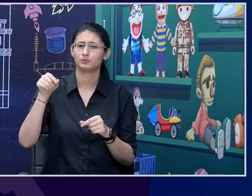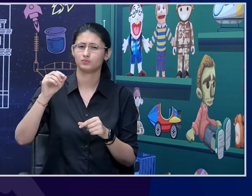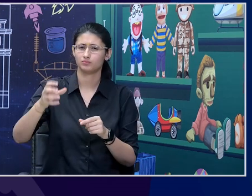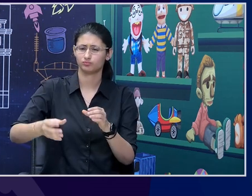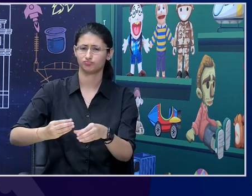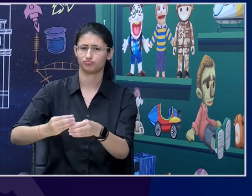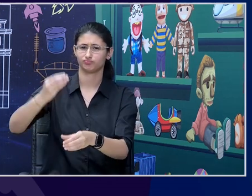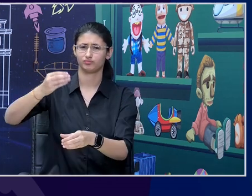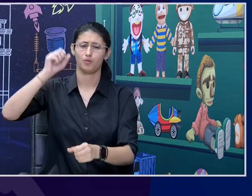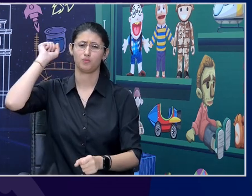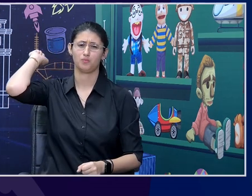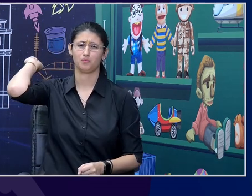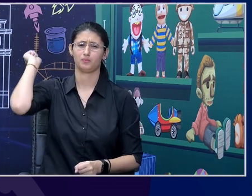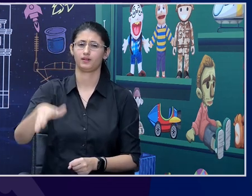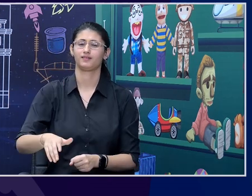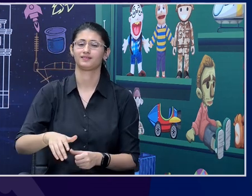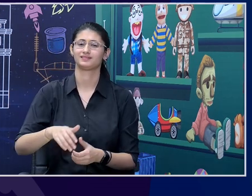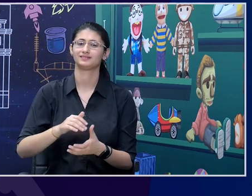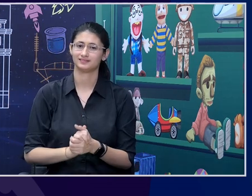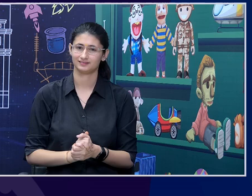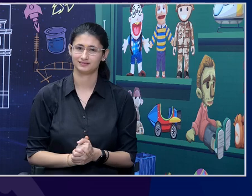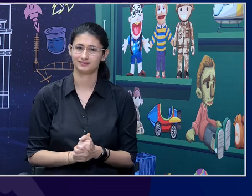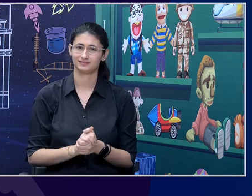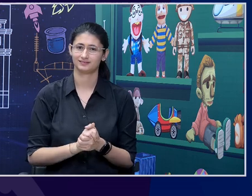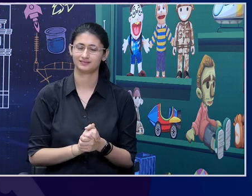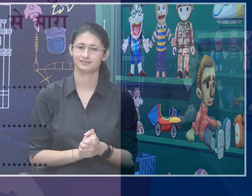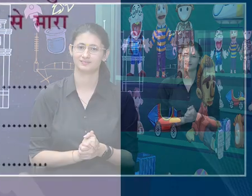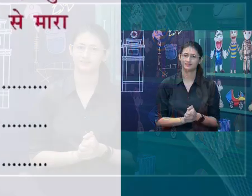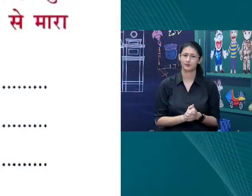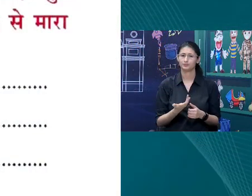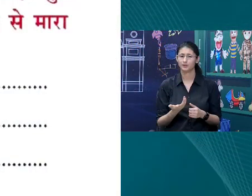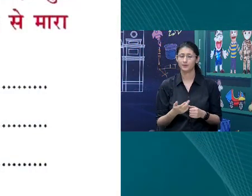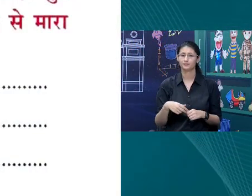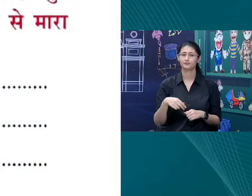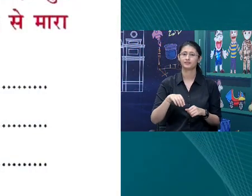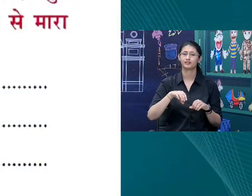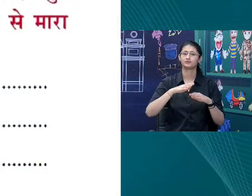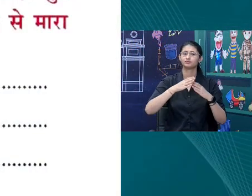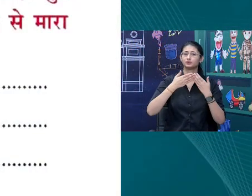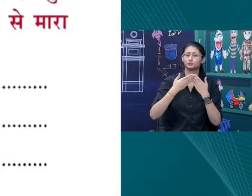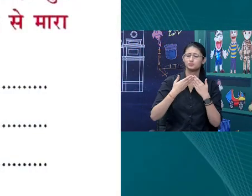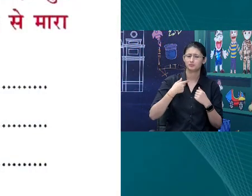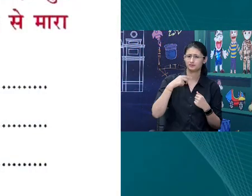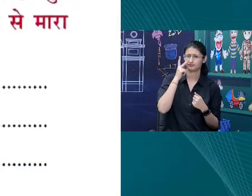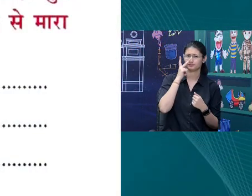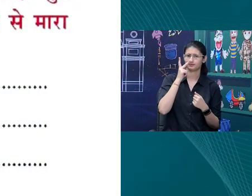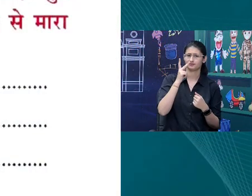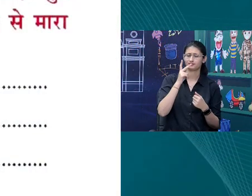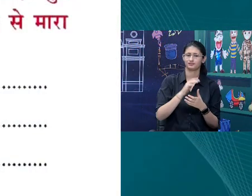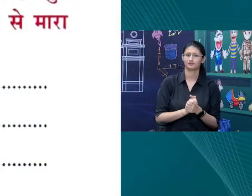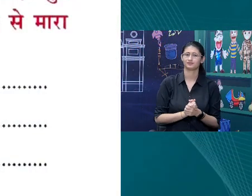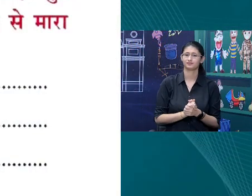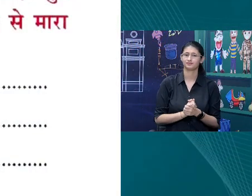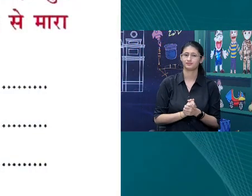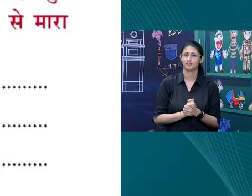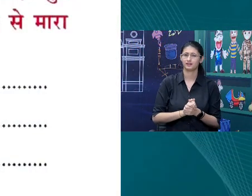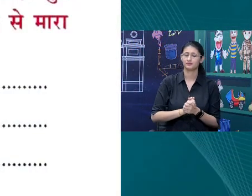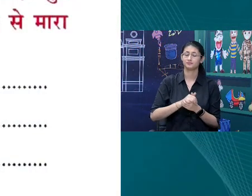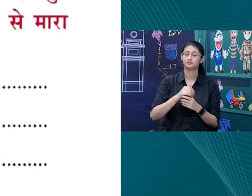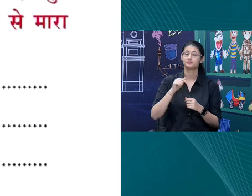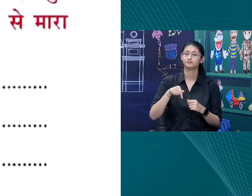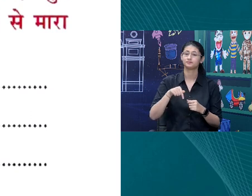लंच टाइम में खेलते हुए देखा है एक पिट्ठू पिट्ठू के ऊपर दूसरा पिट्ठू तीसरा पत्थर बड़ी साइज से छोटे साइज के होते